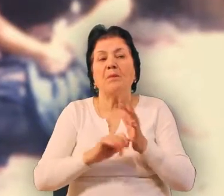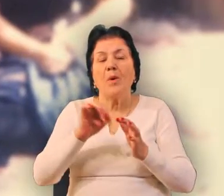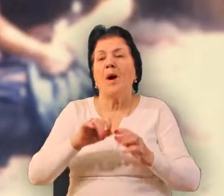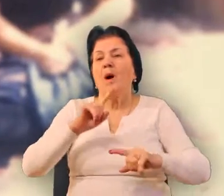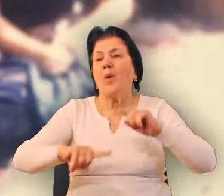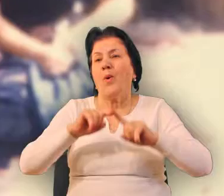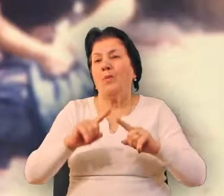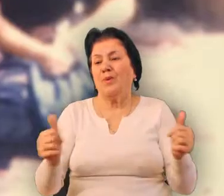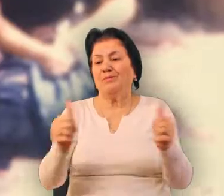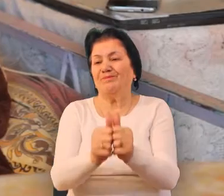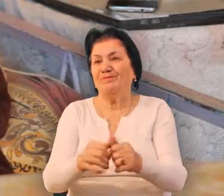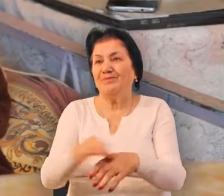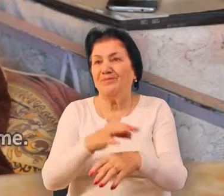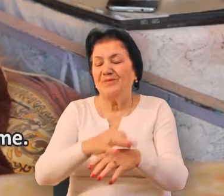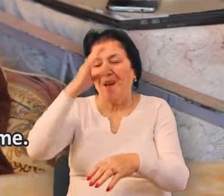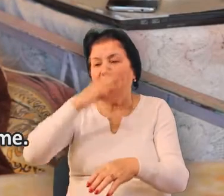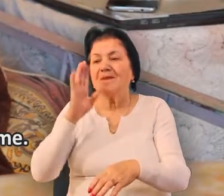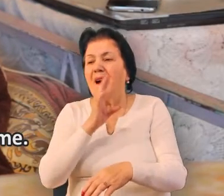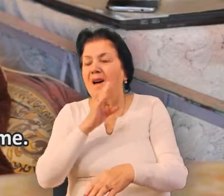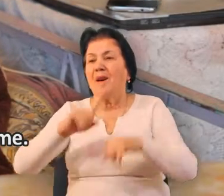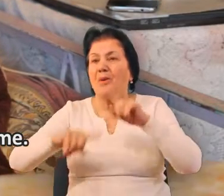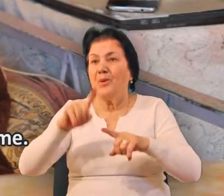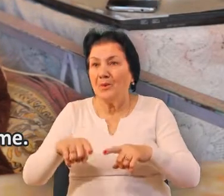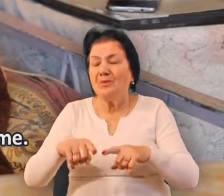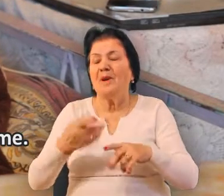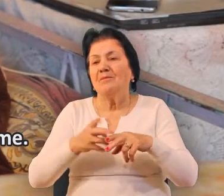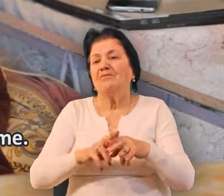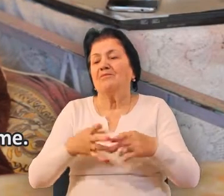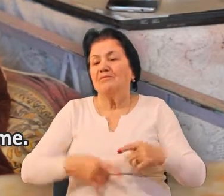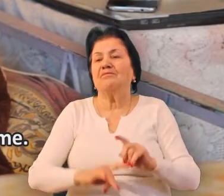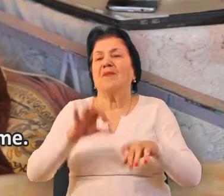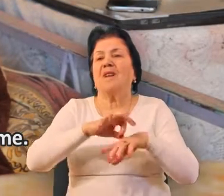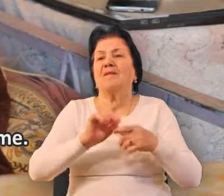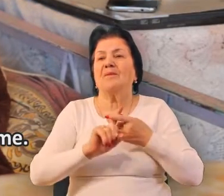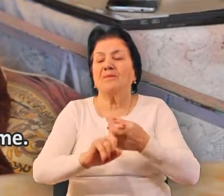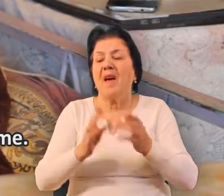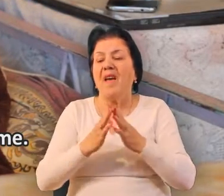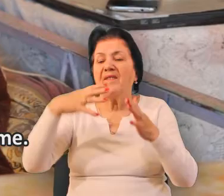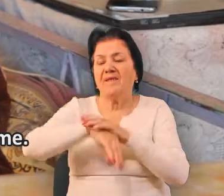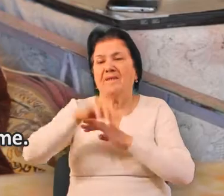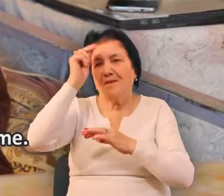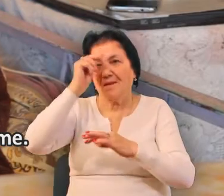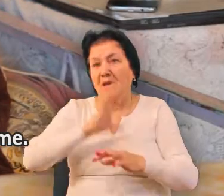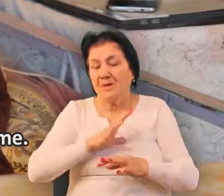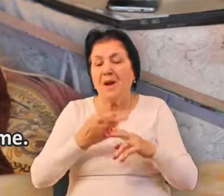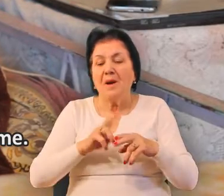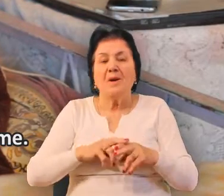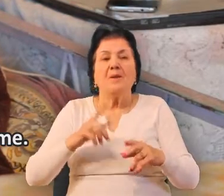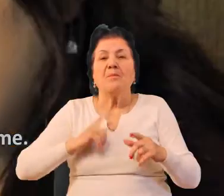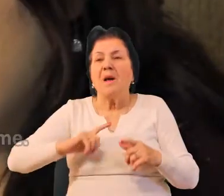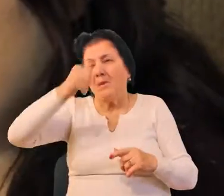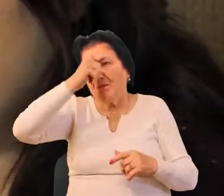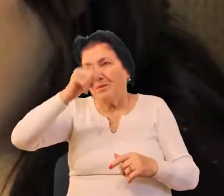Atamla anam qohumdular. Oxumuşuq, ev şəraitində təhsil almışıq. Evə müəllimə ayrılıb, gəlib, 11 il atistatımız